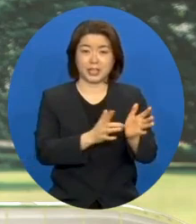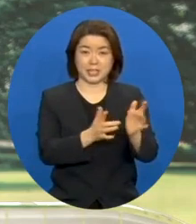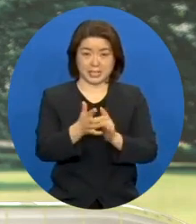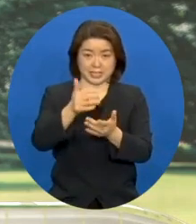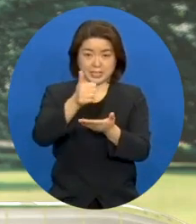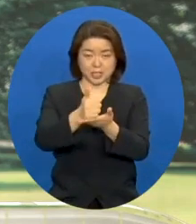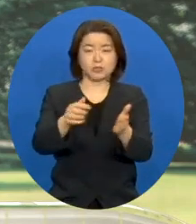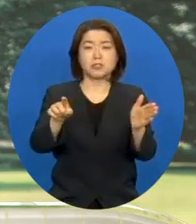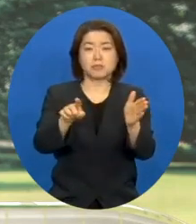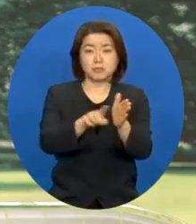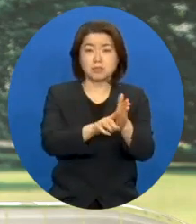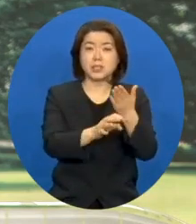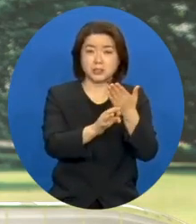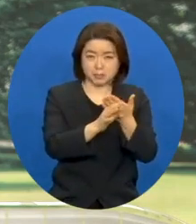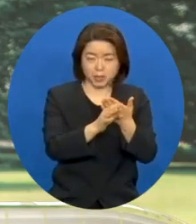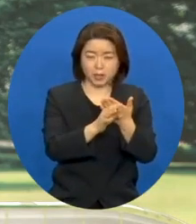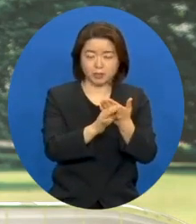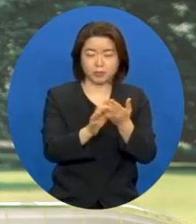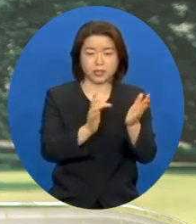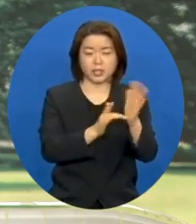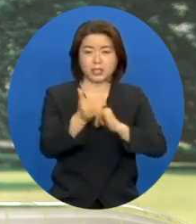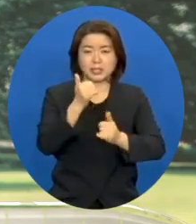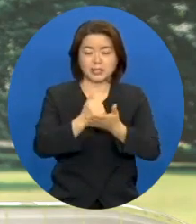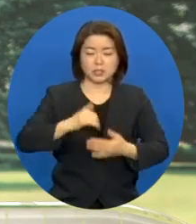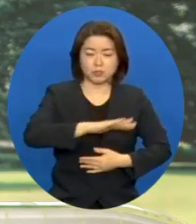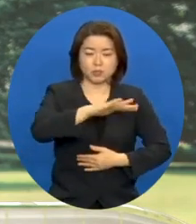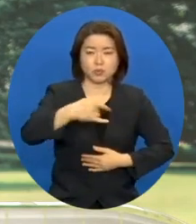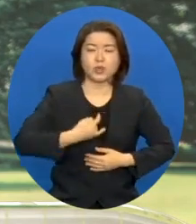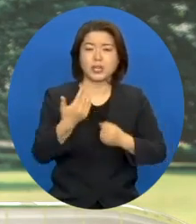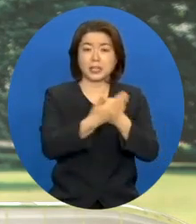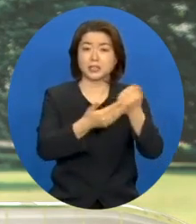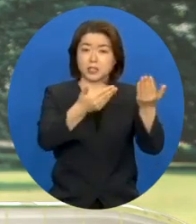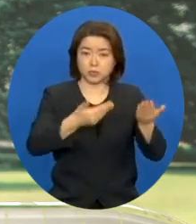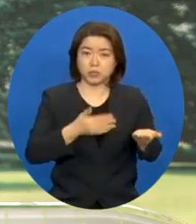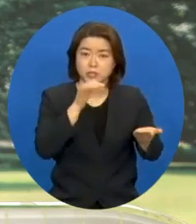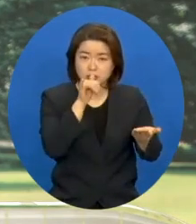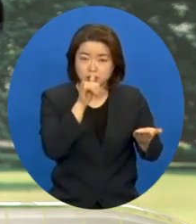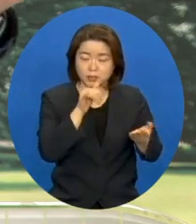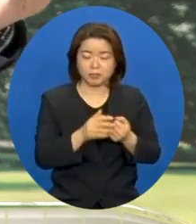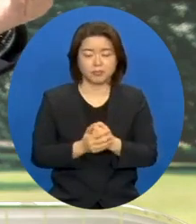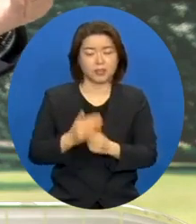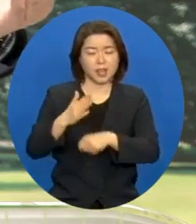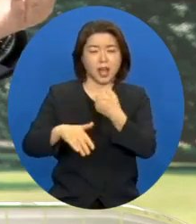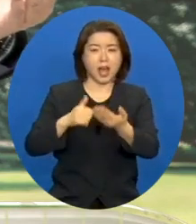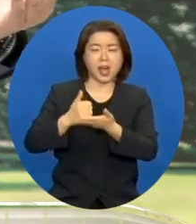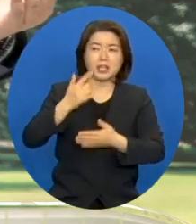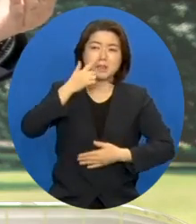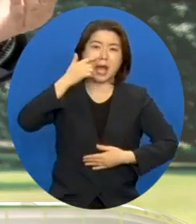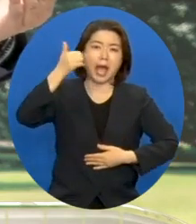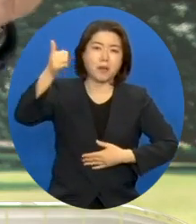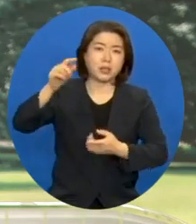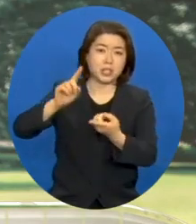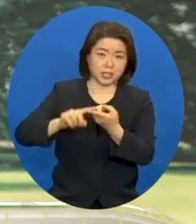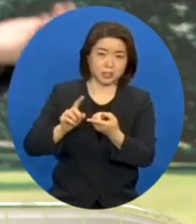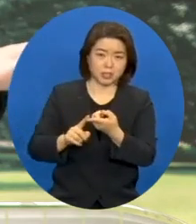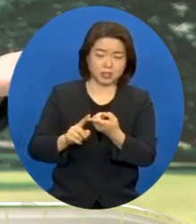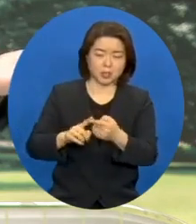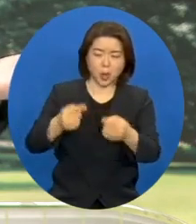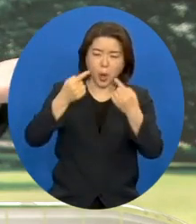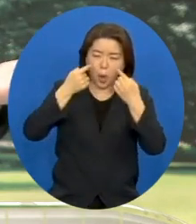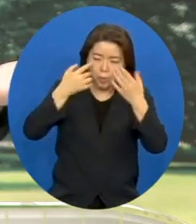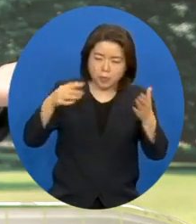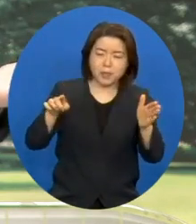예수님을 믿으면 예수님께서 우리에게 은혜를 주시는데 하나님이 아버지라는 사실이